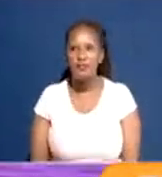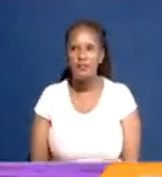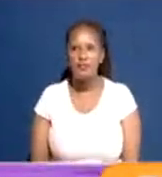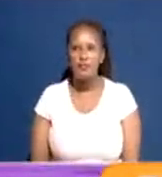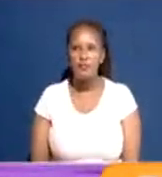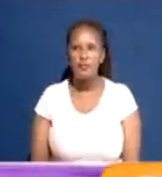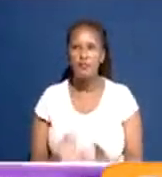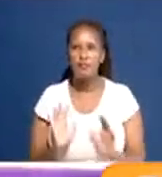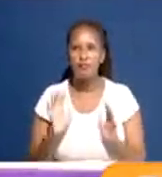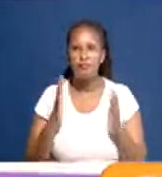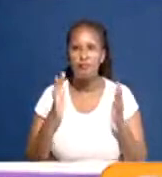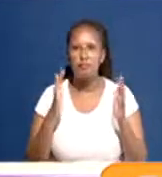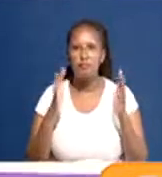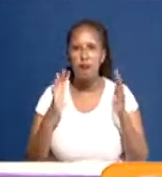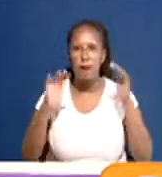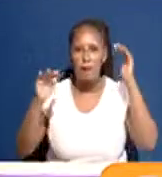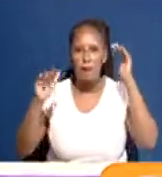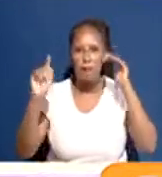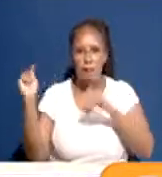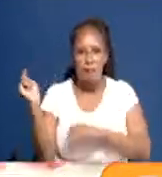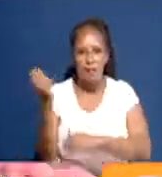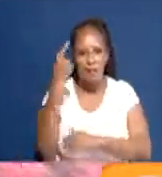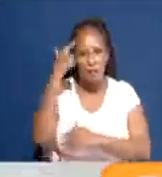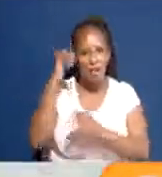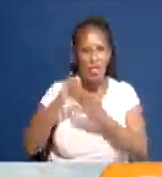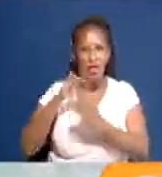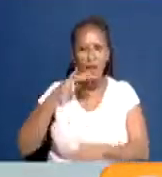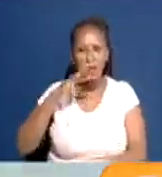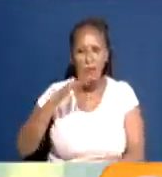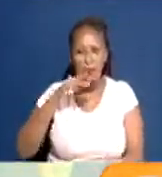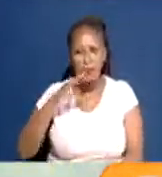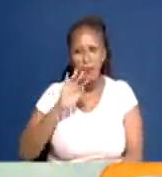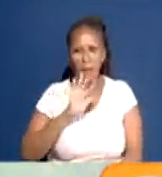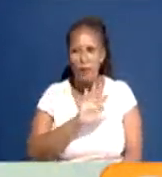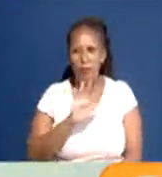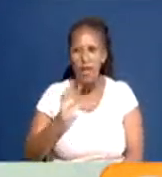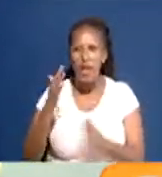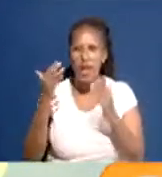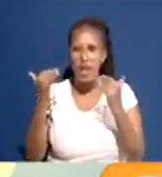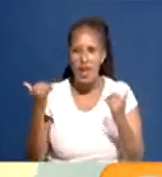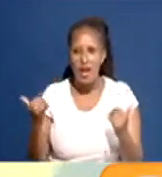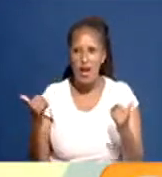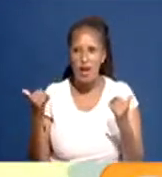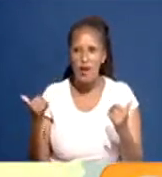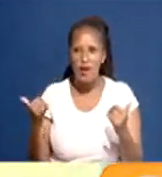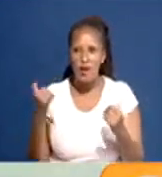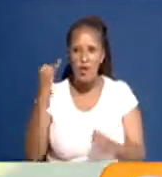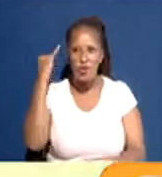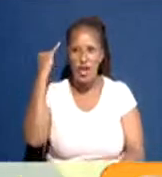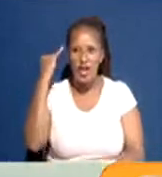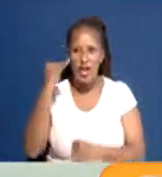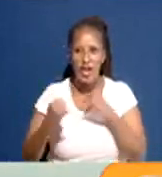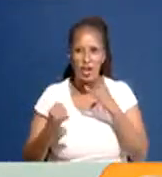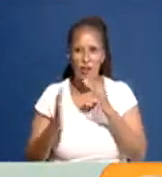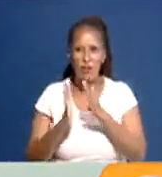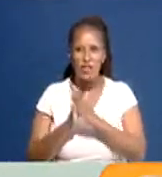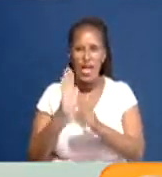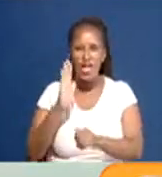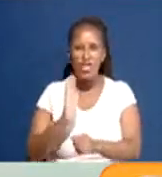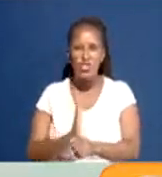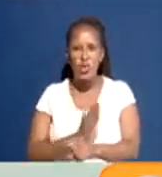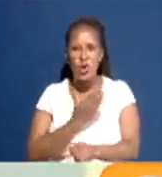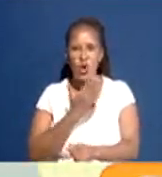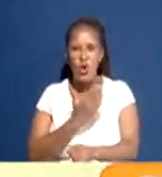Haya, tumpigie rais makofi kwa hiyo hotuba yake. Na sasa tutamalizia kwa wimbo wa